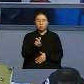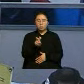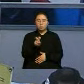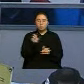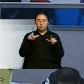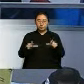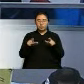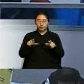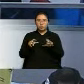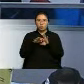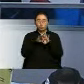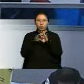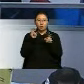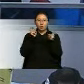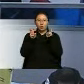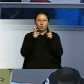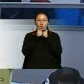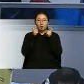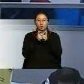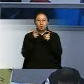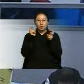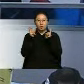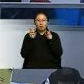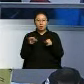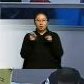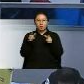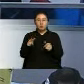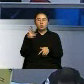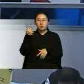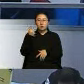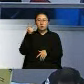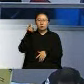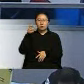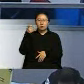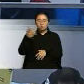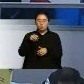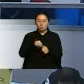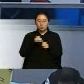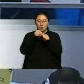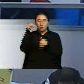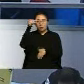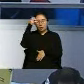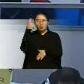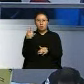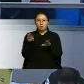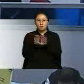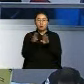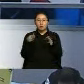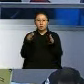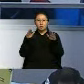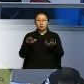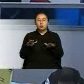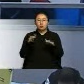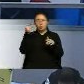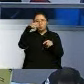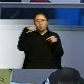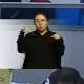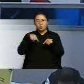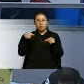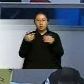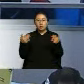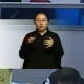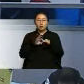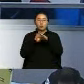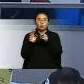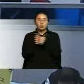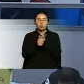하남시가 지역 유관기관과 민간기업이 참가한 2019 하남시 채용박람회를 열었습니다. 현장 면접과 취업